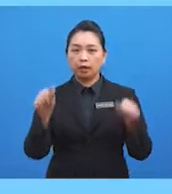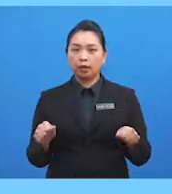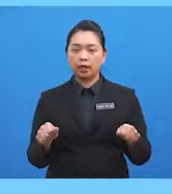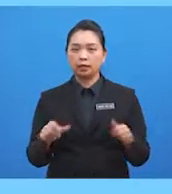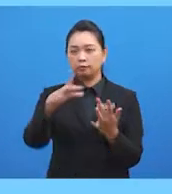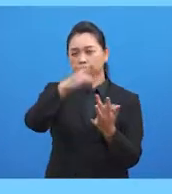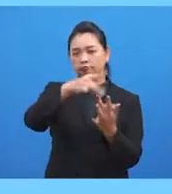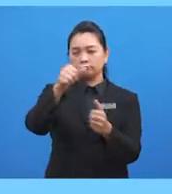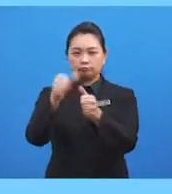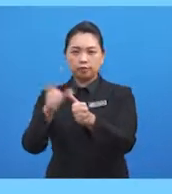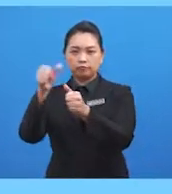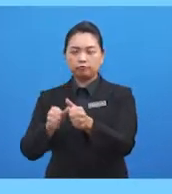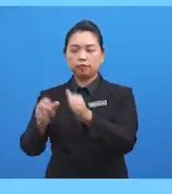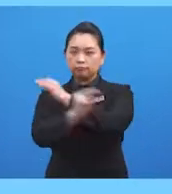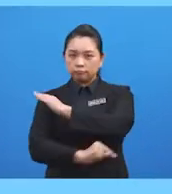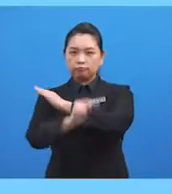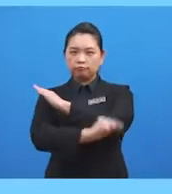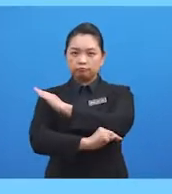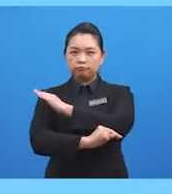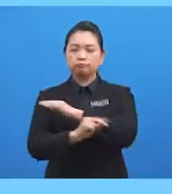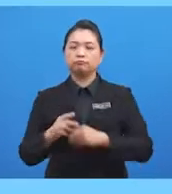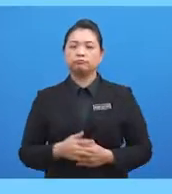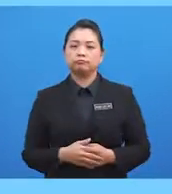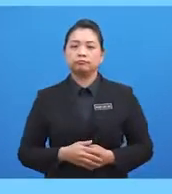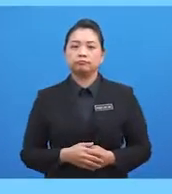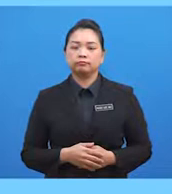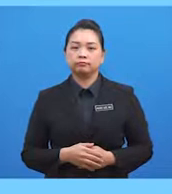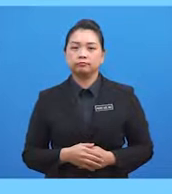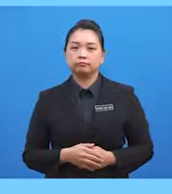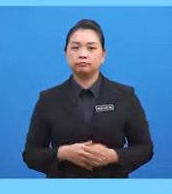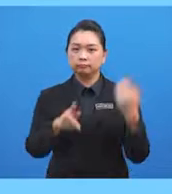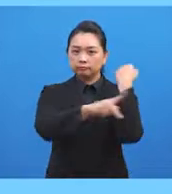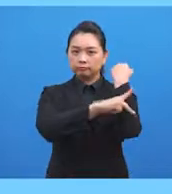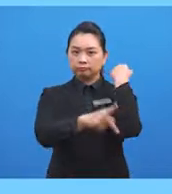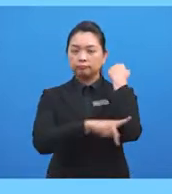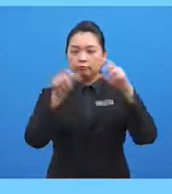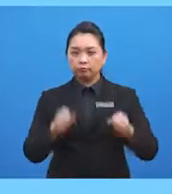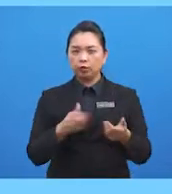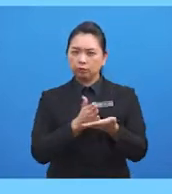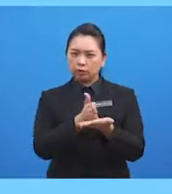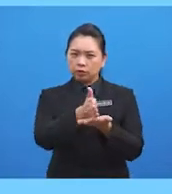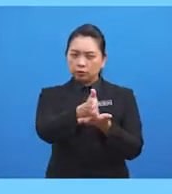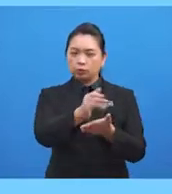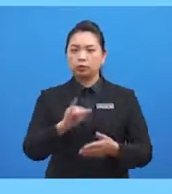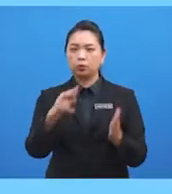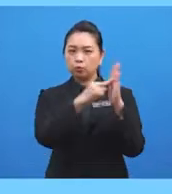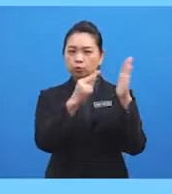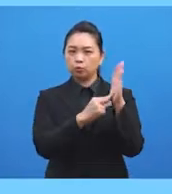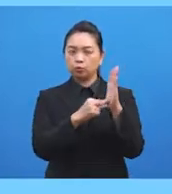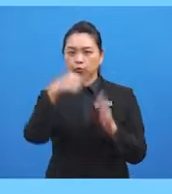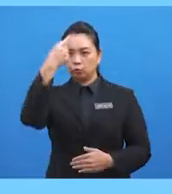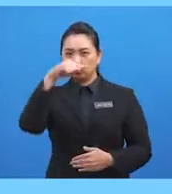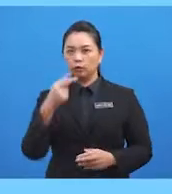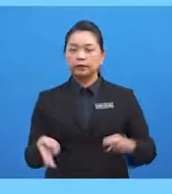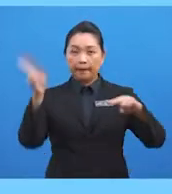oleh setiap negeri. Walau bagaimanapun, Parlimen boleh melalui undang-undang menambah